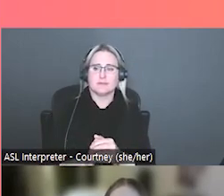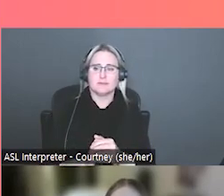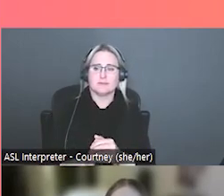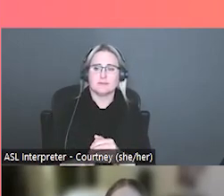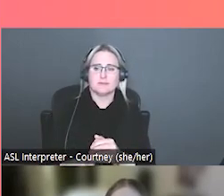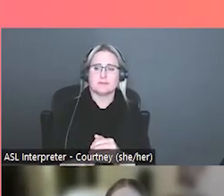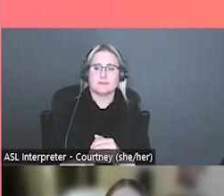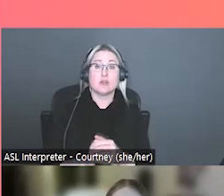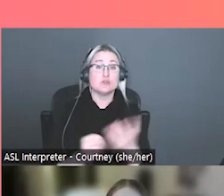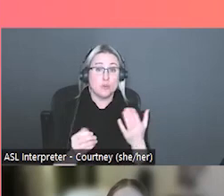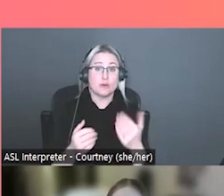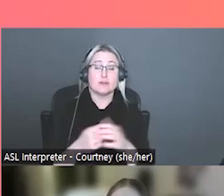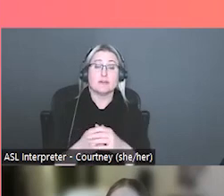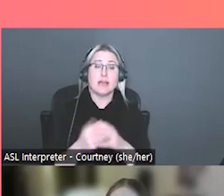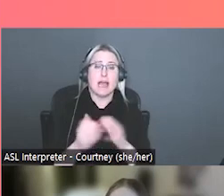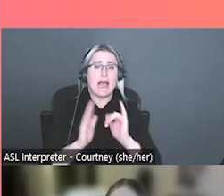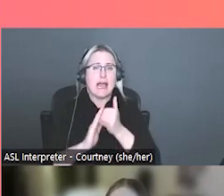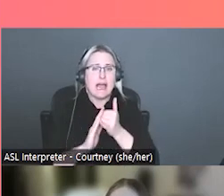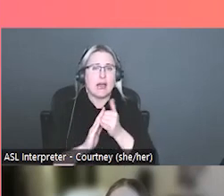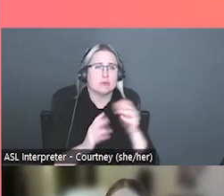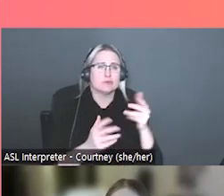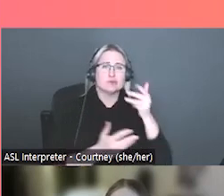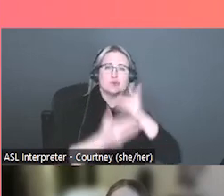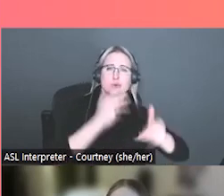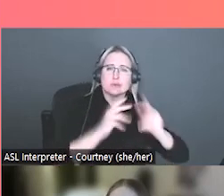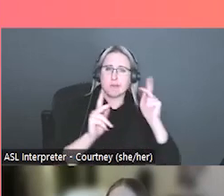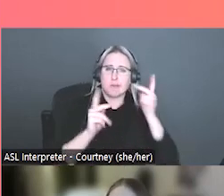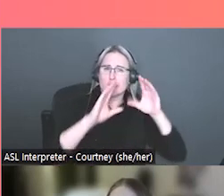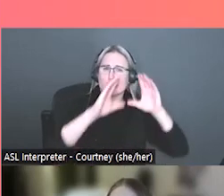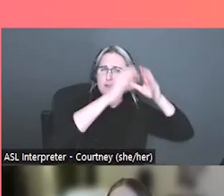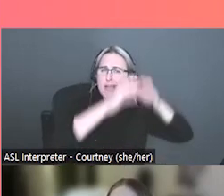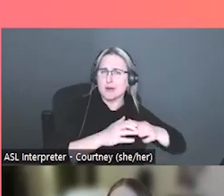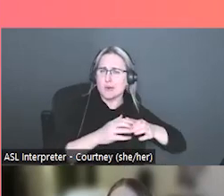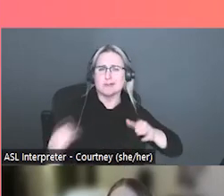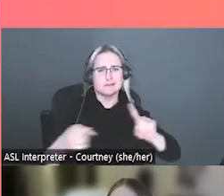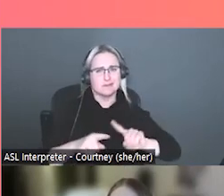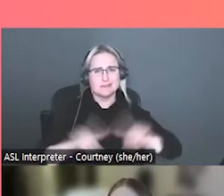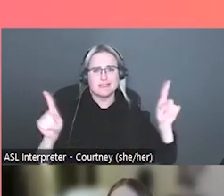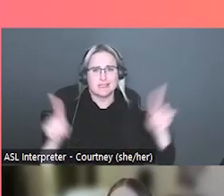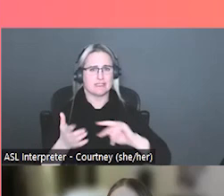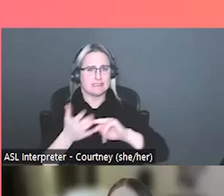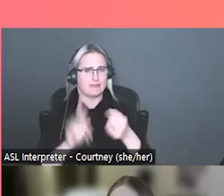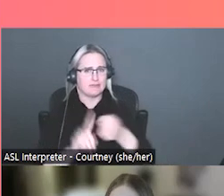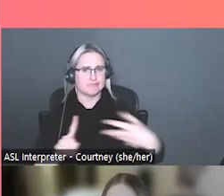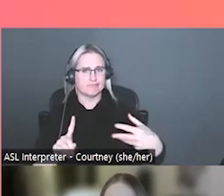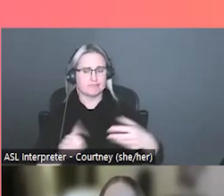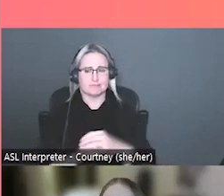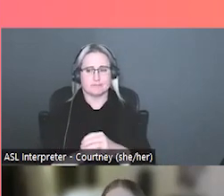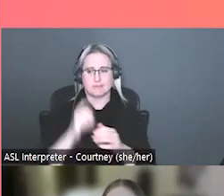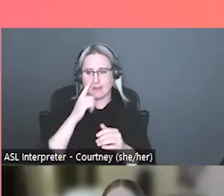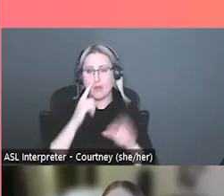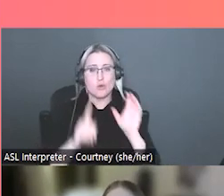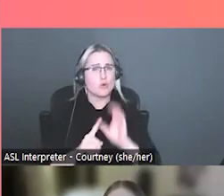de redéfinir les différences comme étant des catégories sociopolitiques qui seront façonnées par